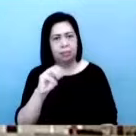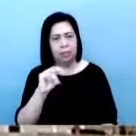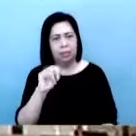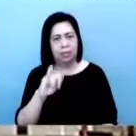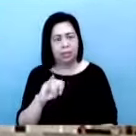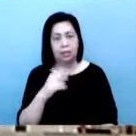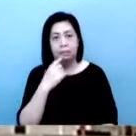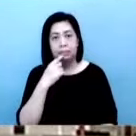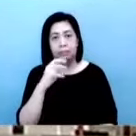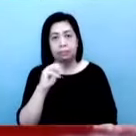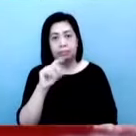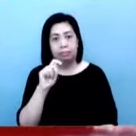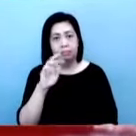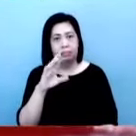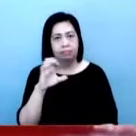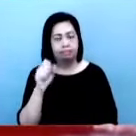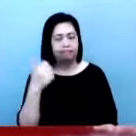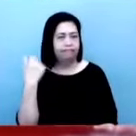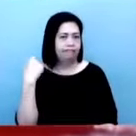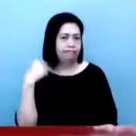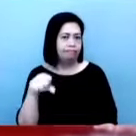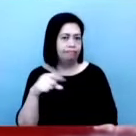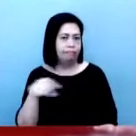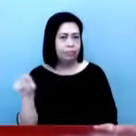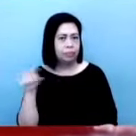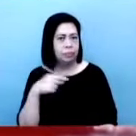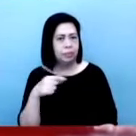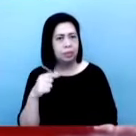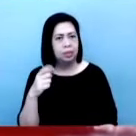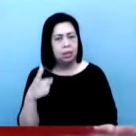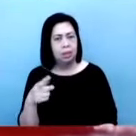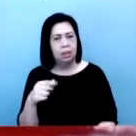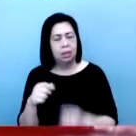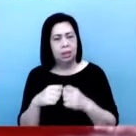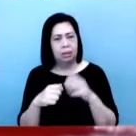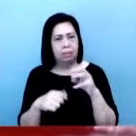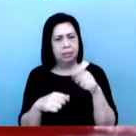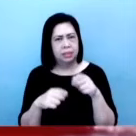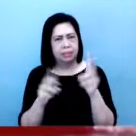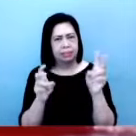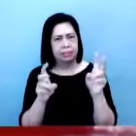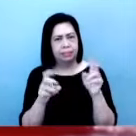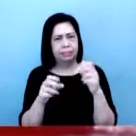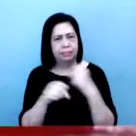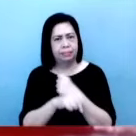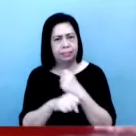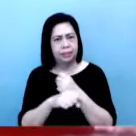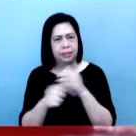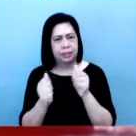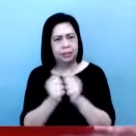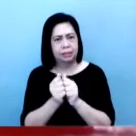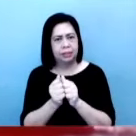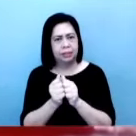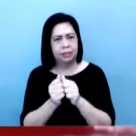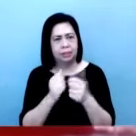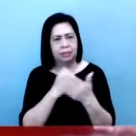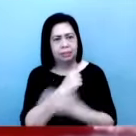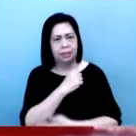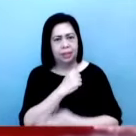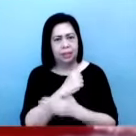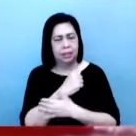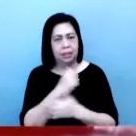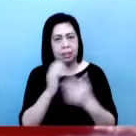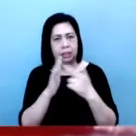mtrcb nilabag ng gikan sa masa para sa masa at laban kasama ang bayan ang ilang broadcast standard matapos nilang